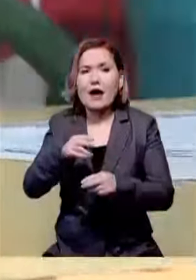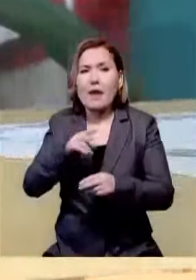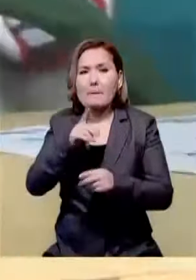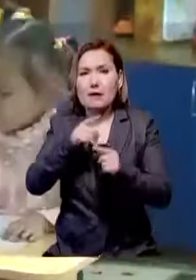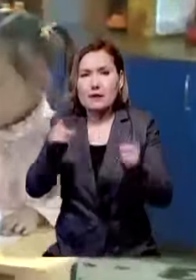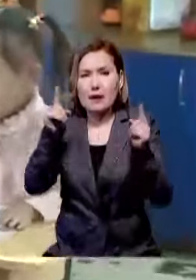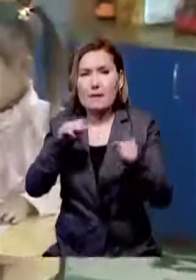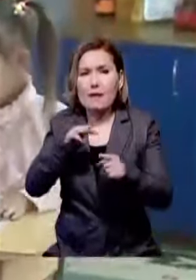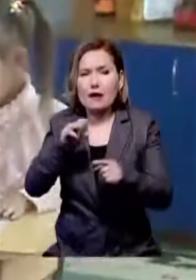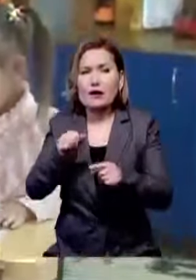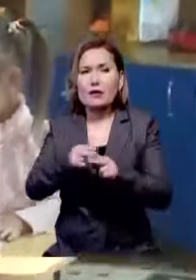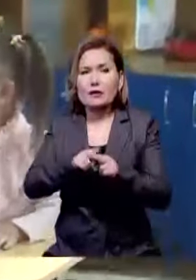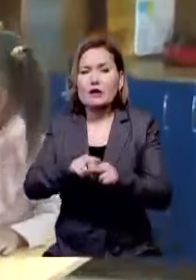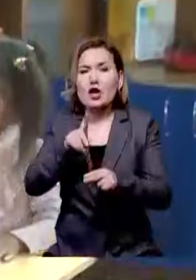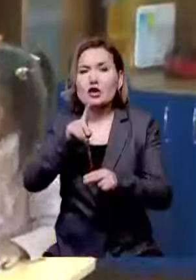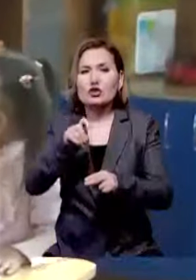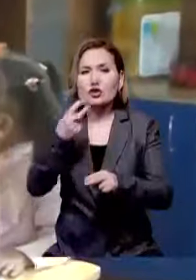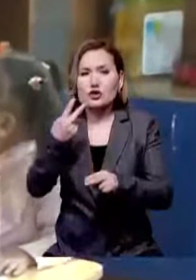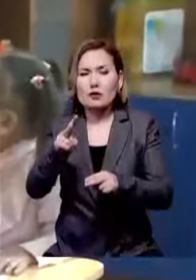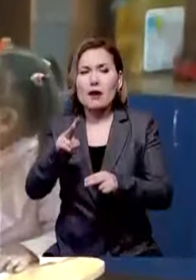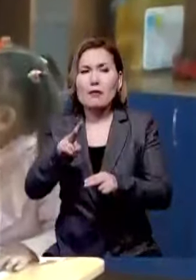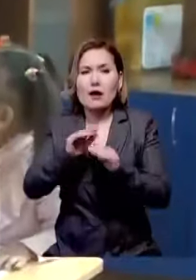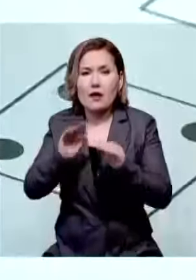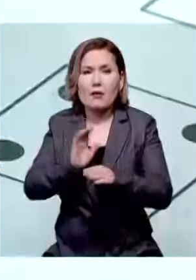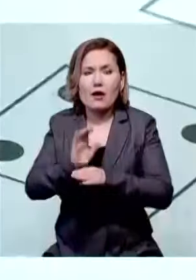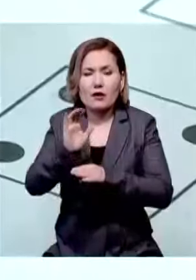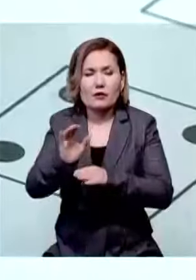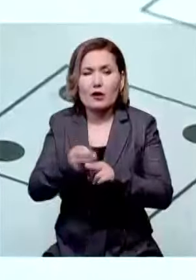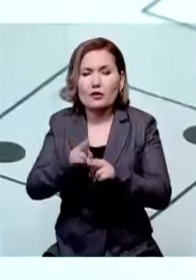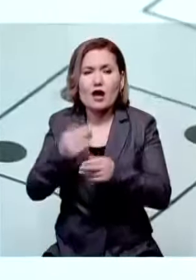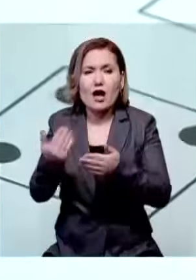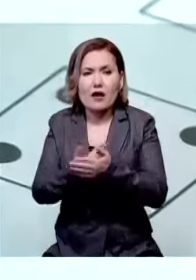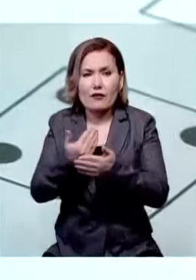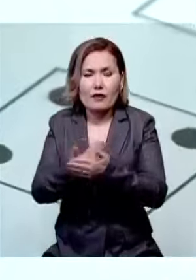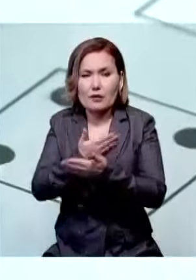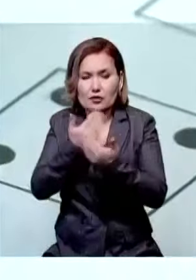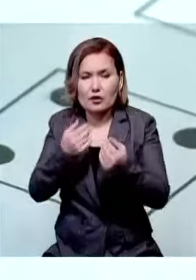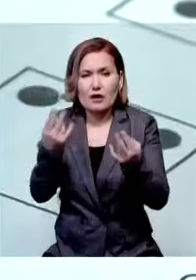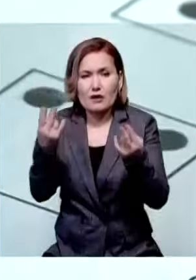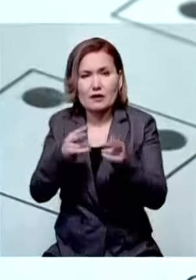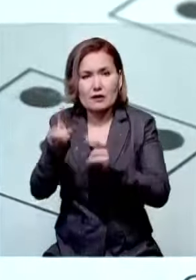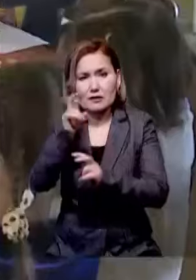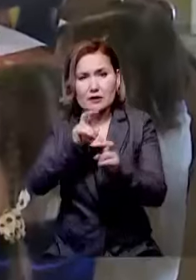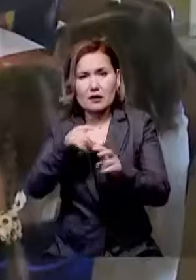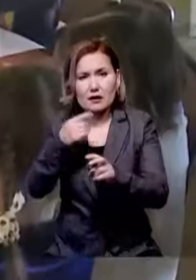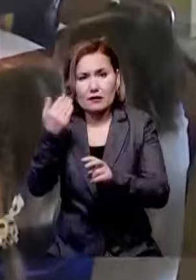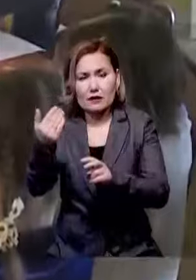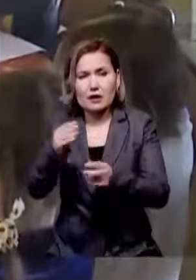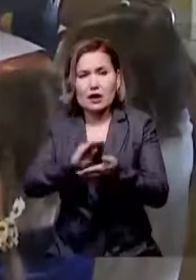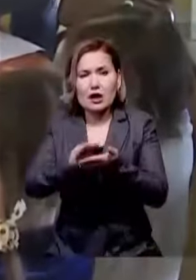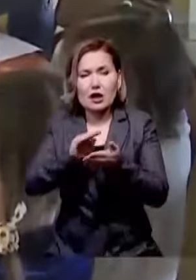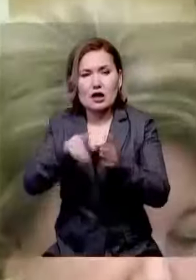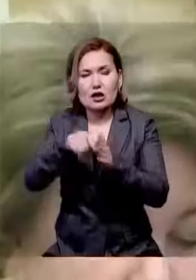Мексика, Мальта, Аргентинаға кеткен 120 баланың санатын анықтау керек дейді депутат.